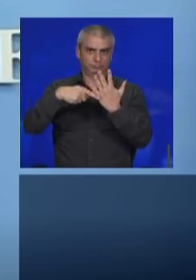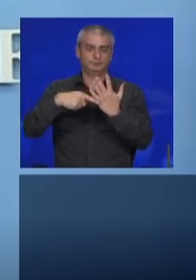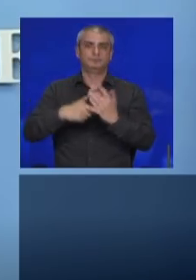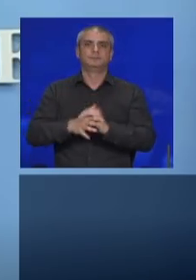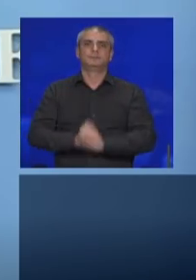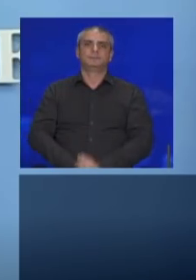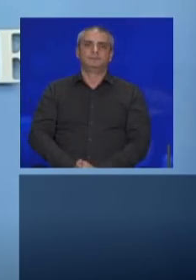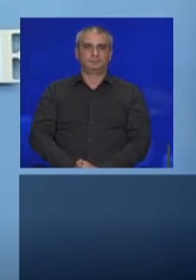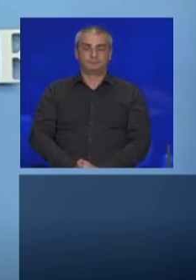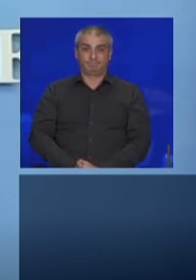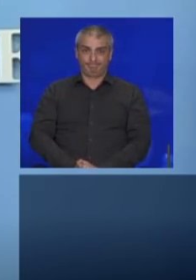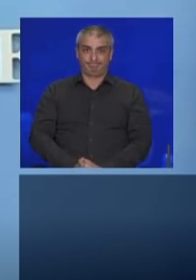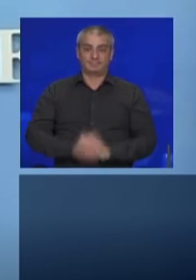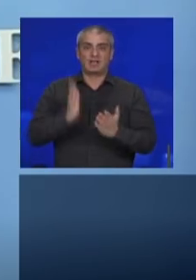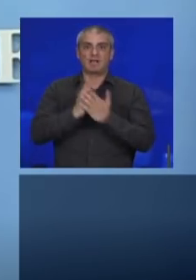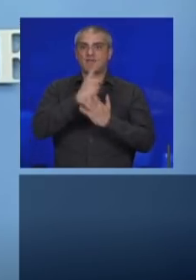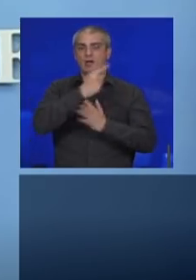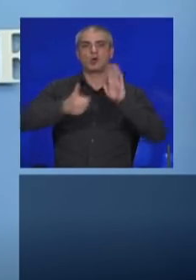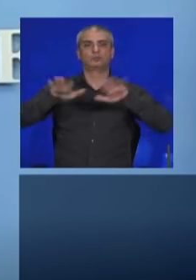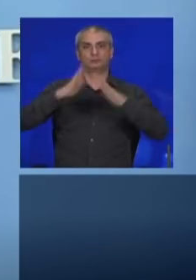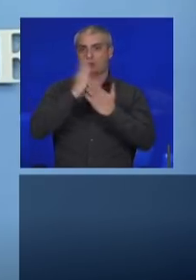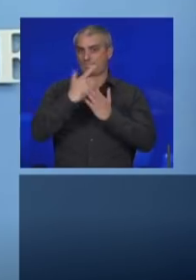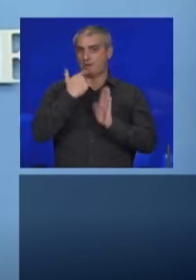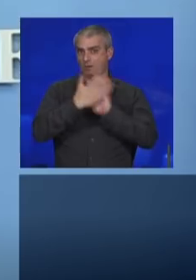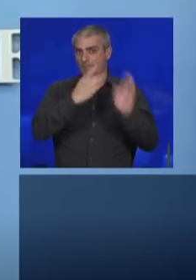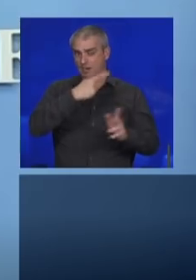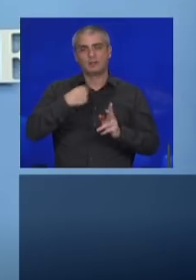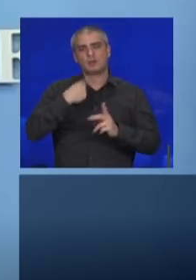וכפי שציין ראש הממשלה, אני רק חוזר